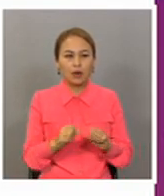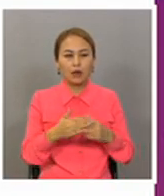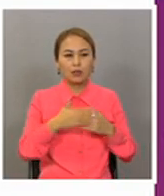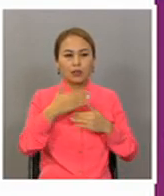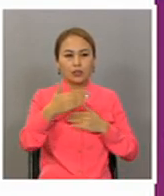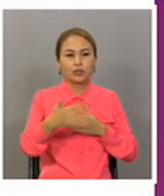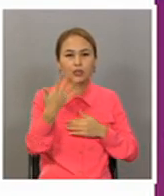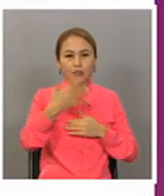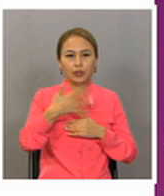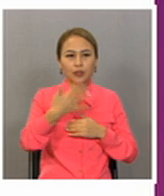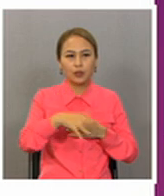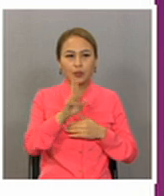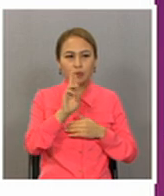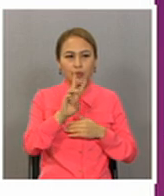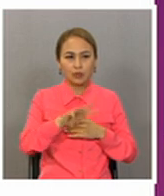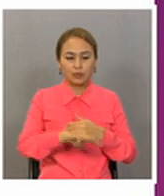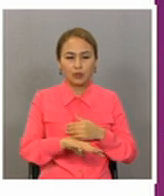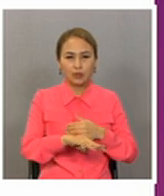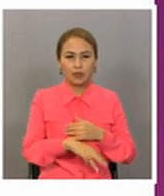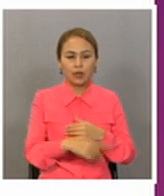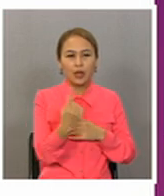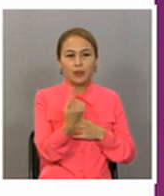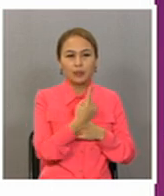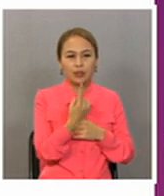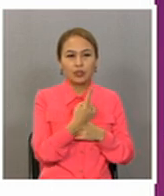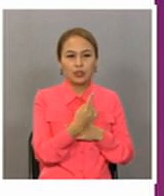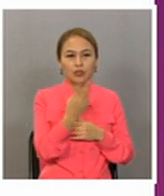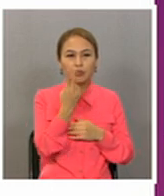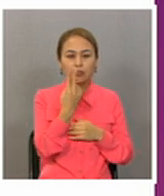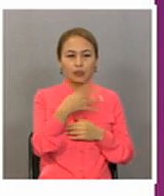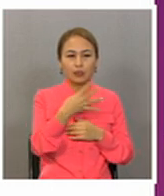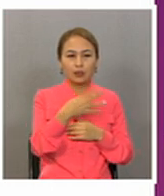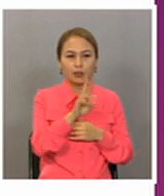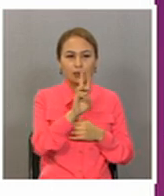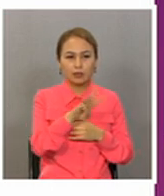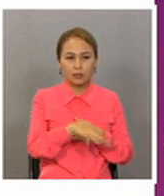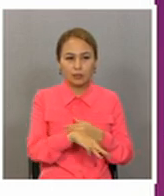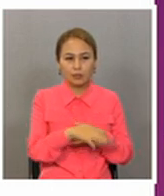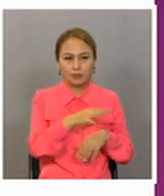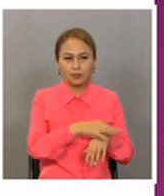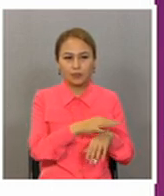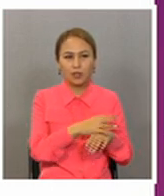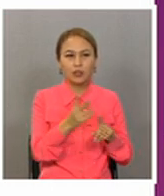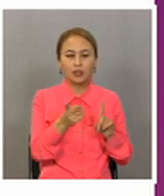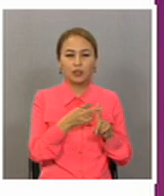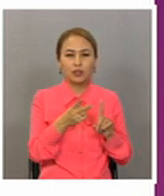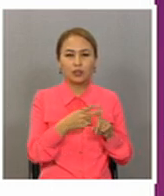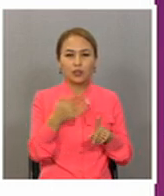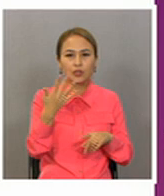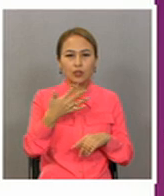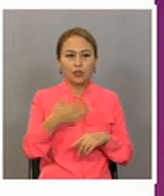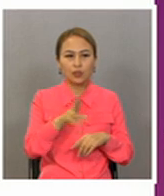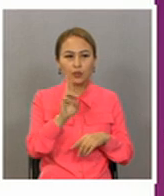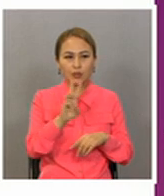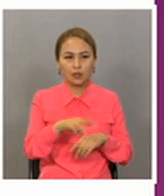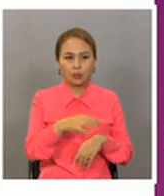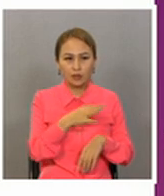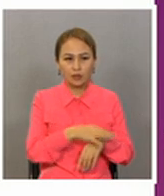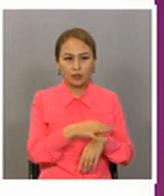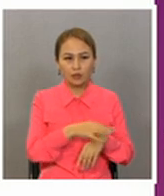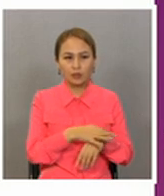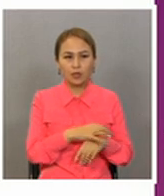Мотоциклшілердің арақашықтығы 50 км. Біріншісі сағатына 40 км, екіншісі сағатына